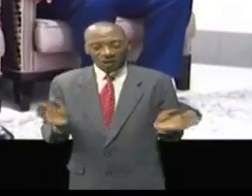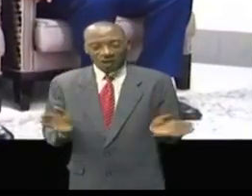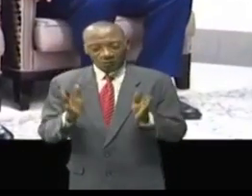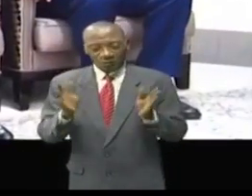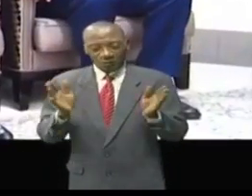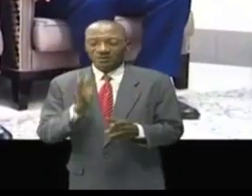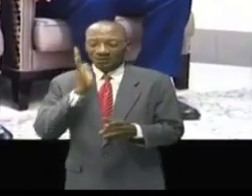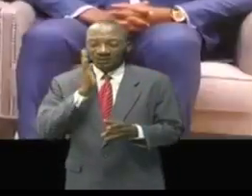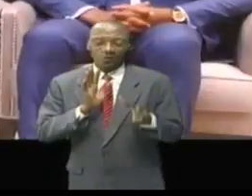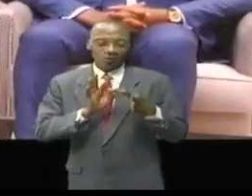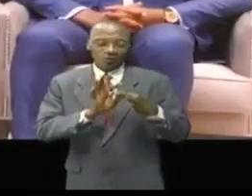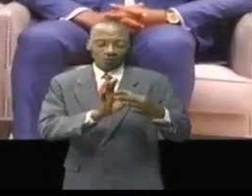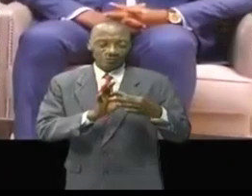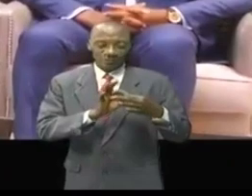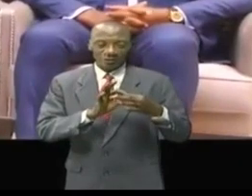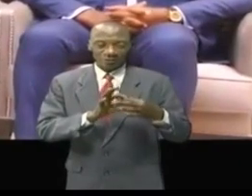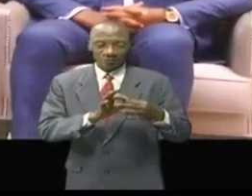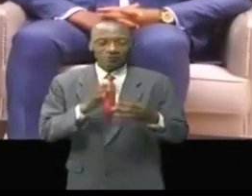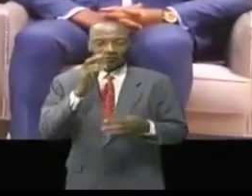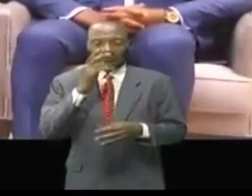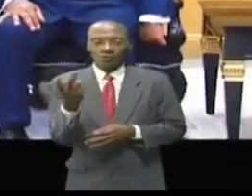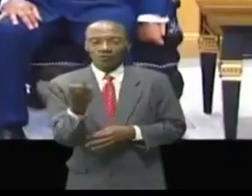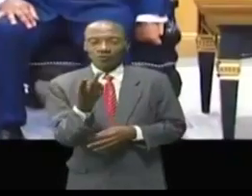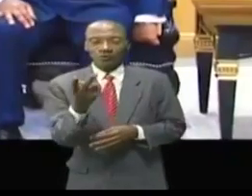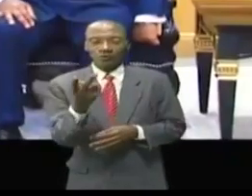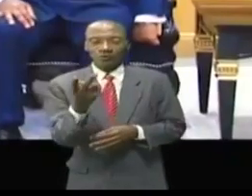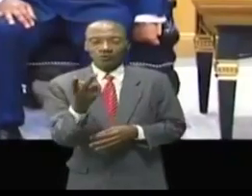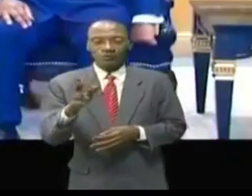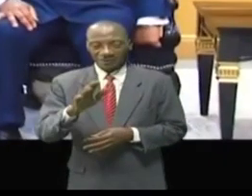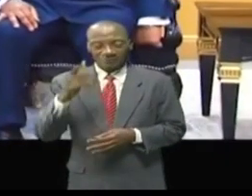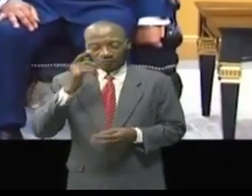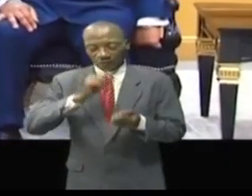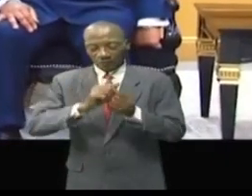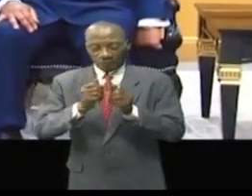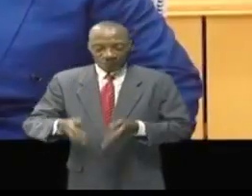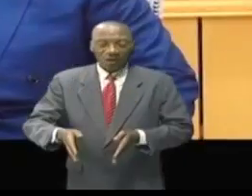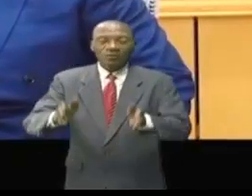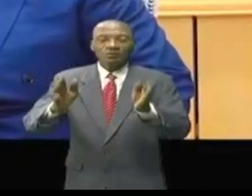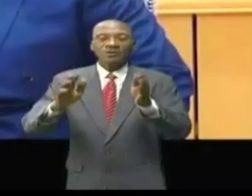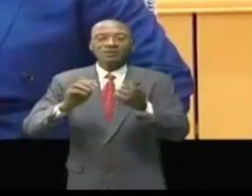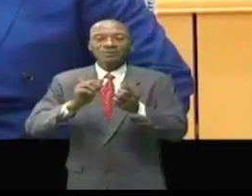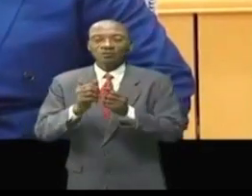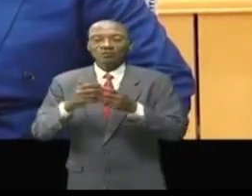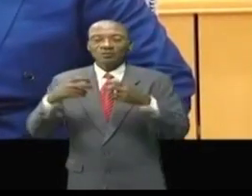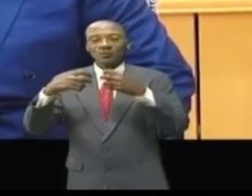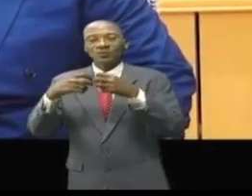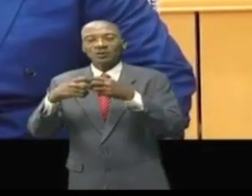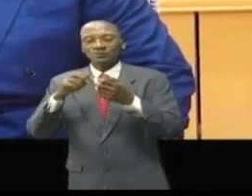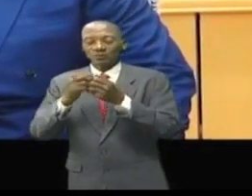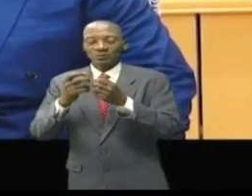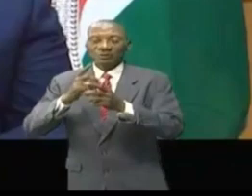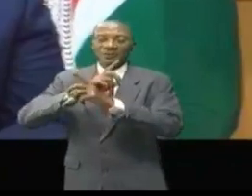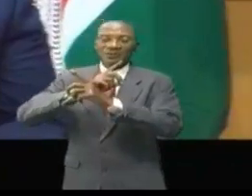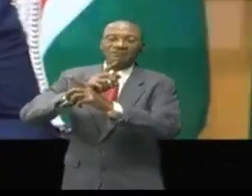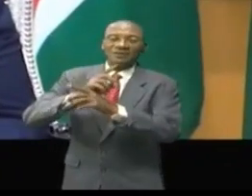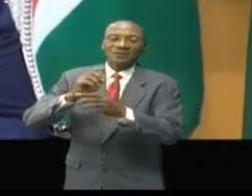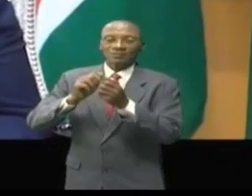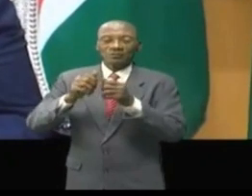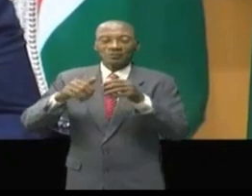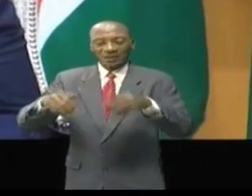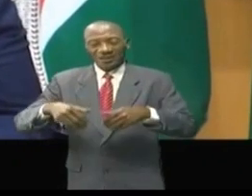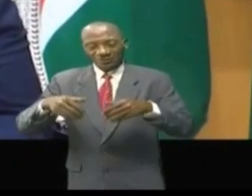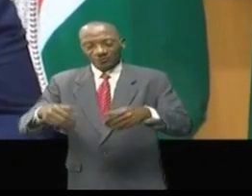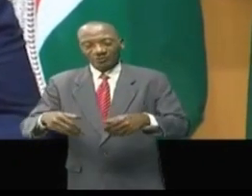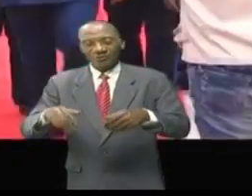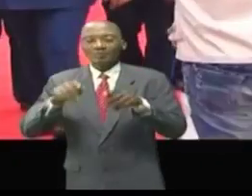collaboration existants dans les domaines comme celui des infrastructures, de l'énergie, de la défense, de l'agriculture ou encore du